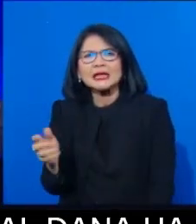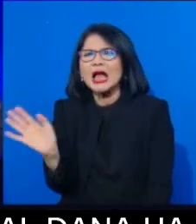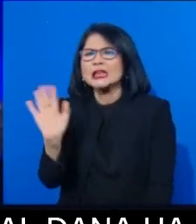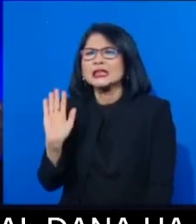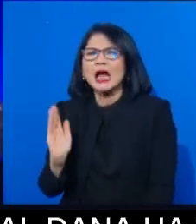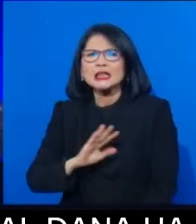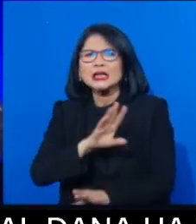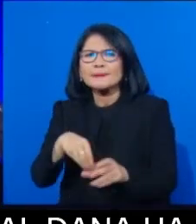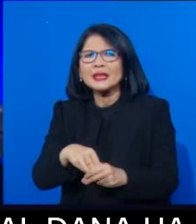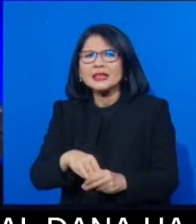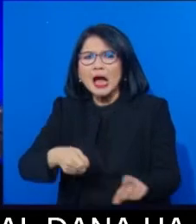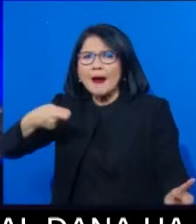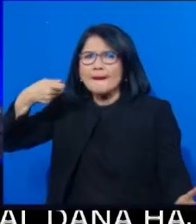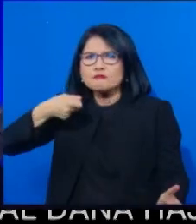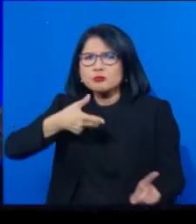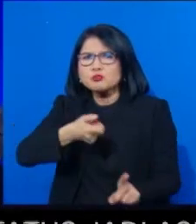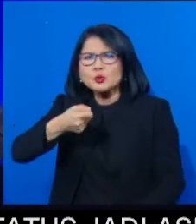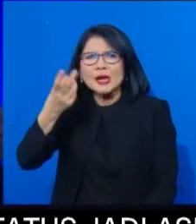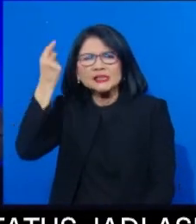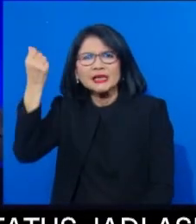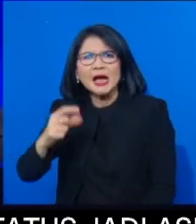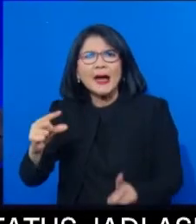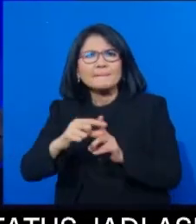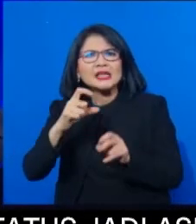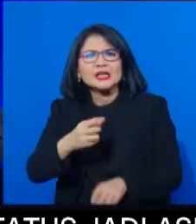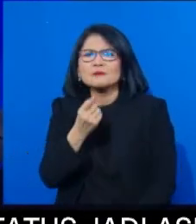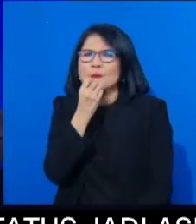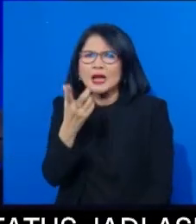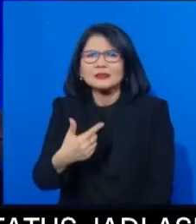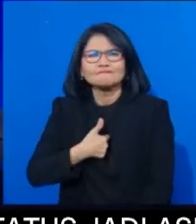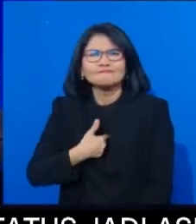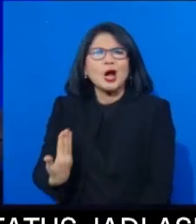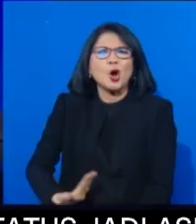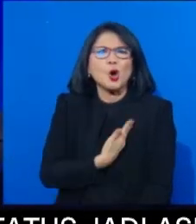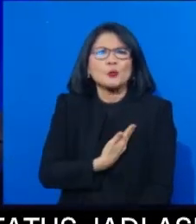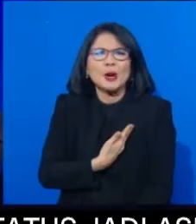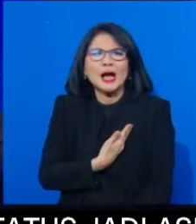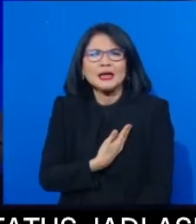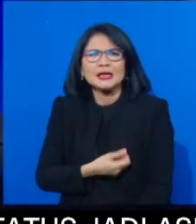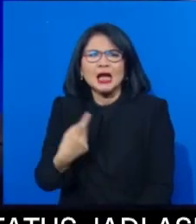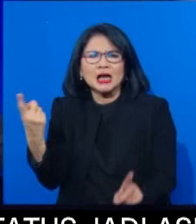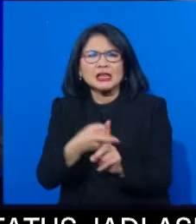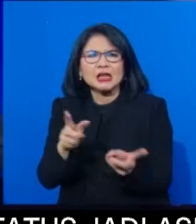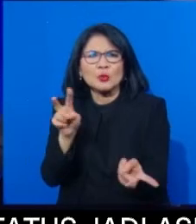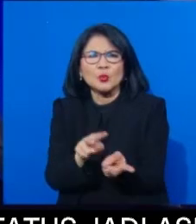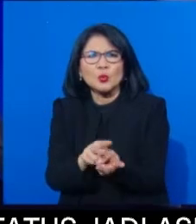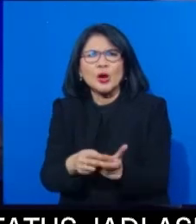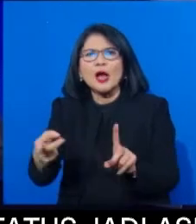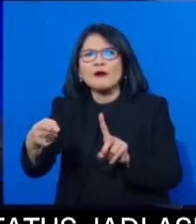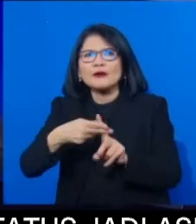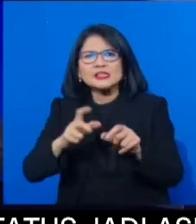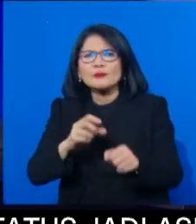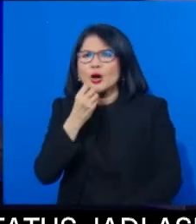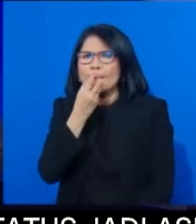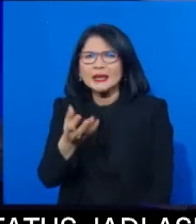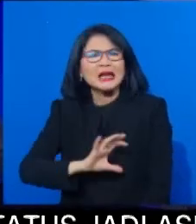pembunuhan berencana. Putri Chandrawati bersikuku menjadi korban kekerasan seksual. Verdi Sambo berdalih tidak pernah merencanakan